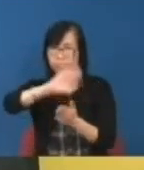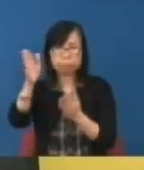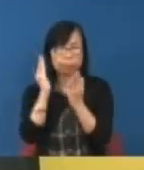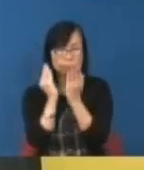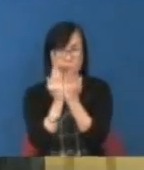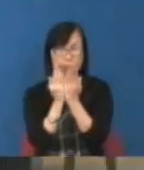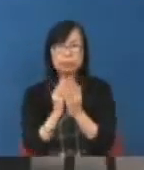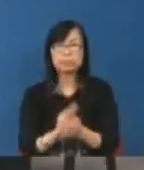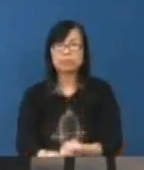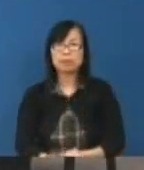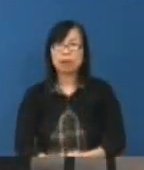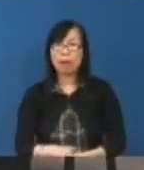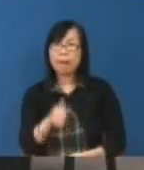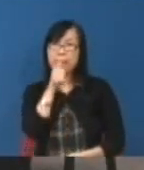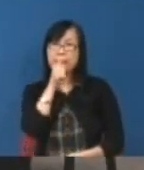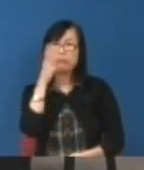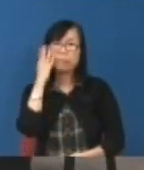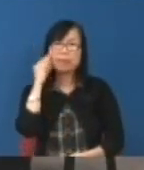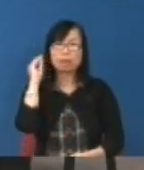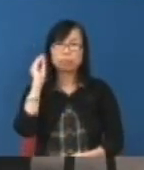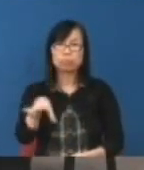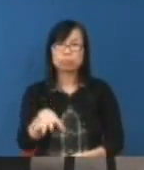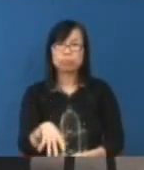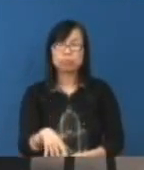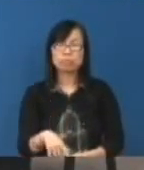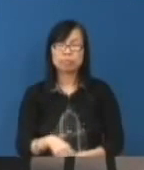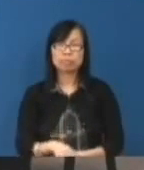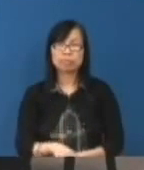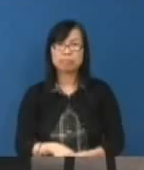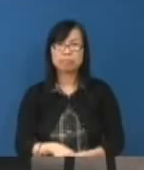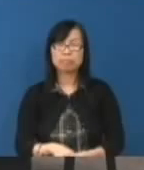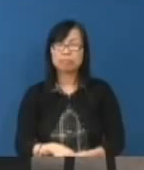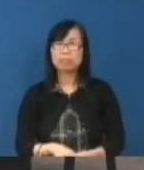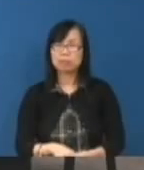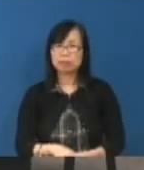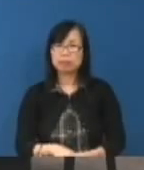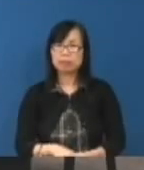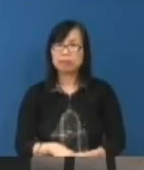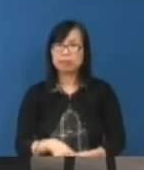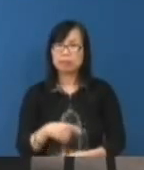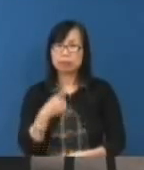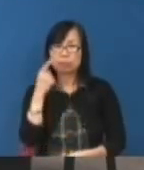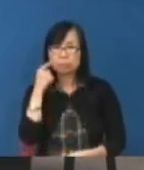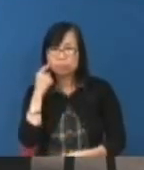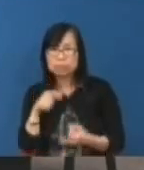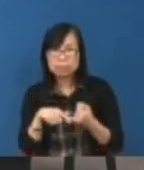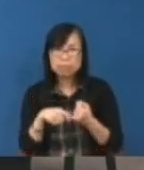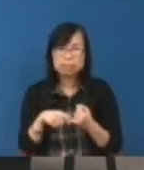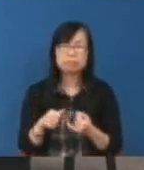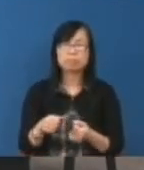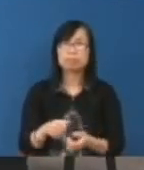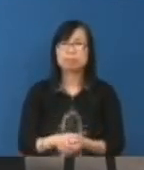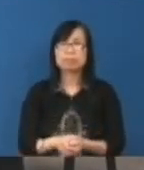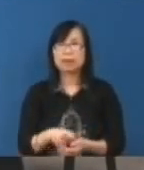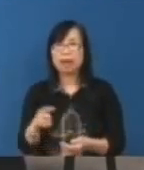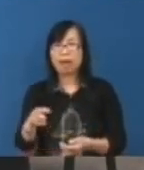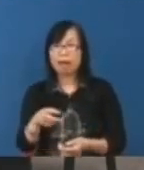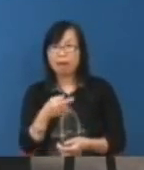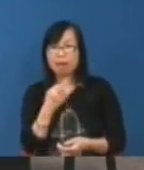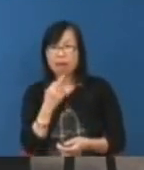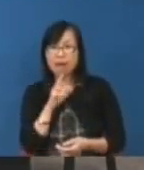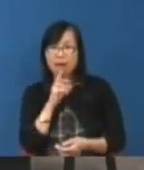翻學。咁冇翻到學，跟住佢就再講啦：老豆，我腳痛，